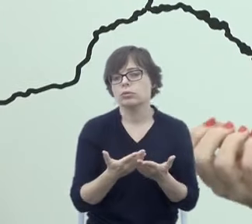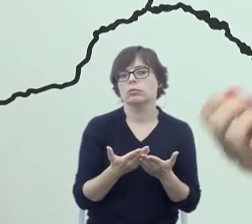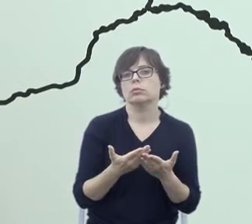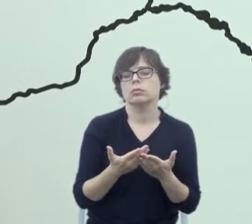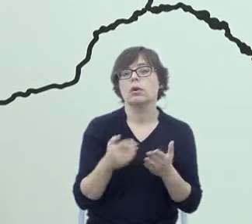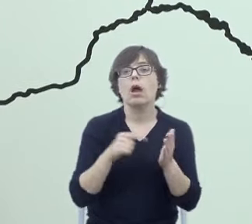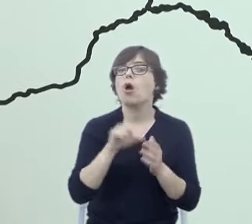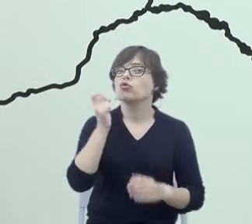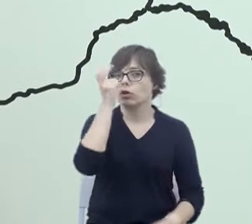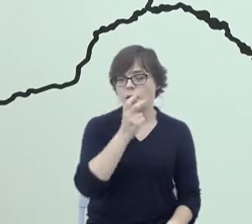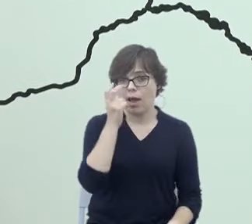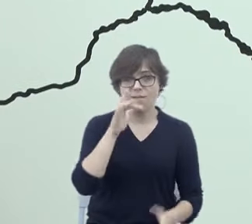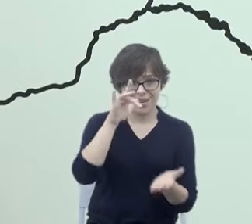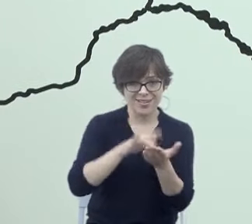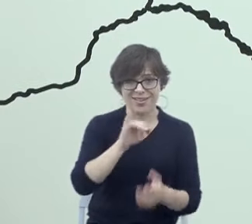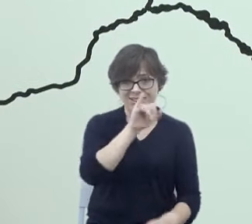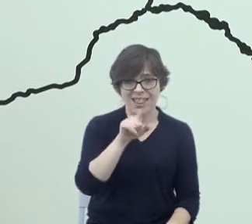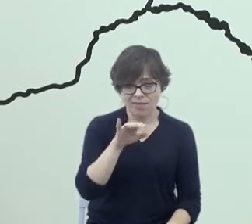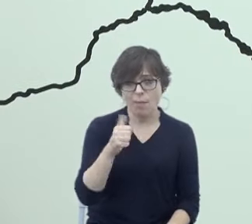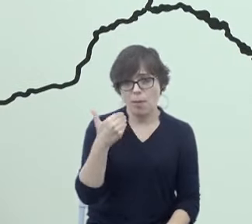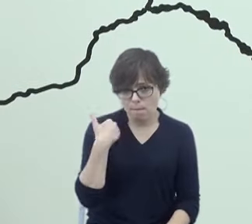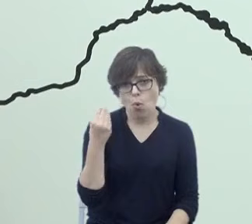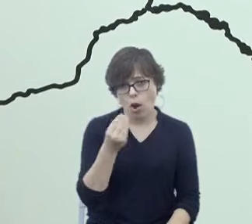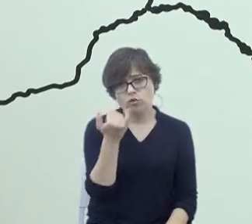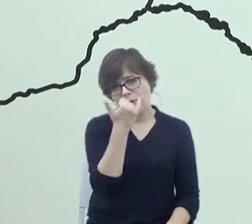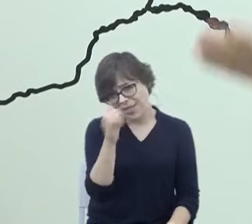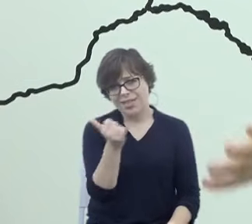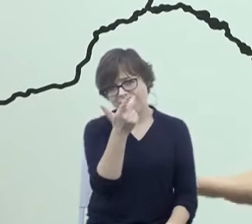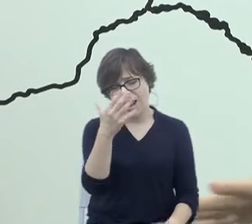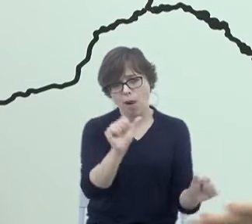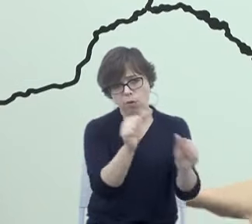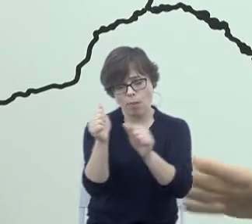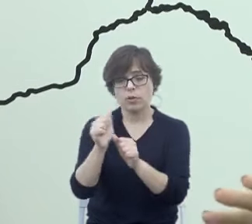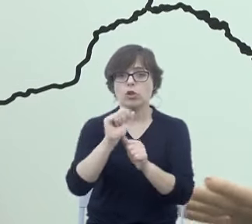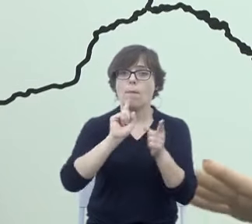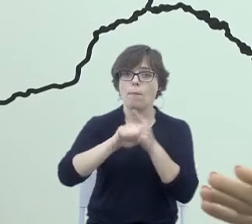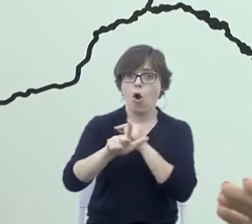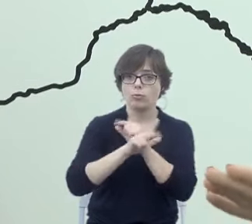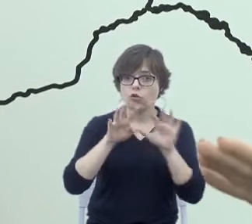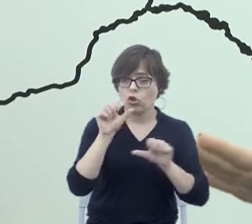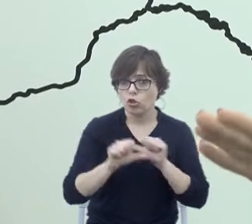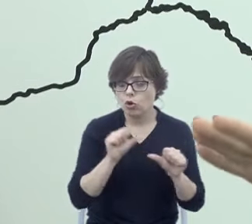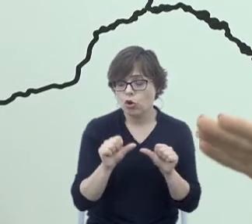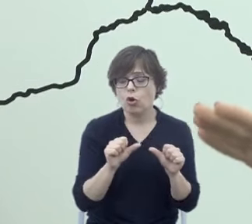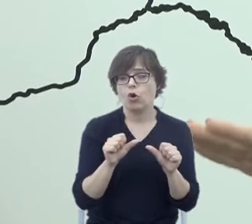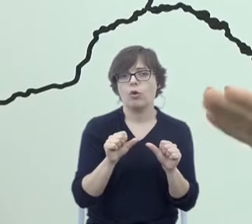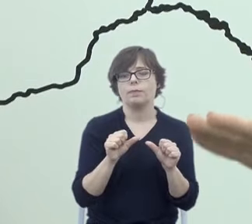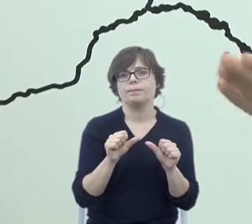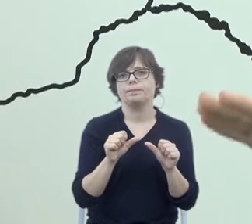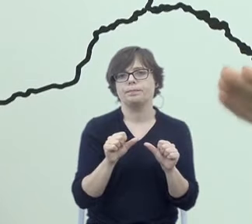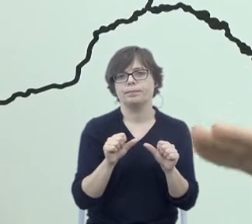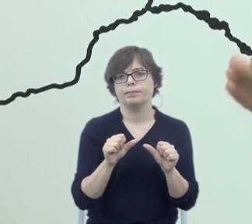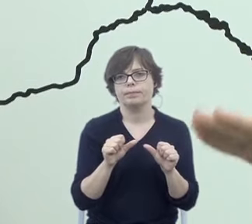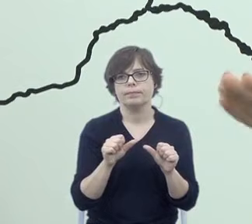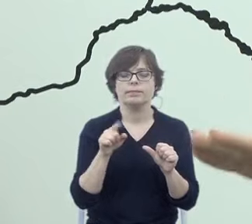to, co jest ciekawe, w samym Jedwabnym było jeszcze kilka pomników, które po 89 roku, takich, to się nazywa, prawda,